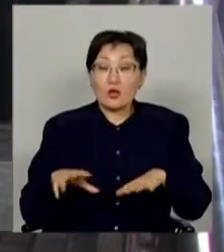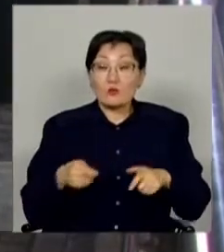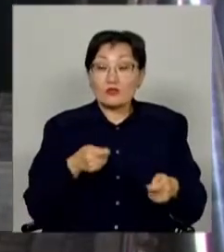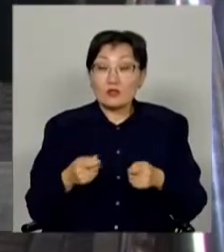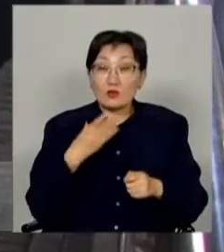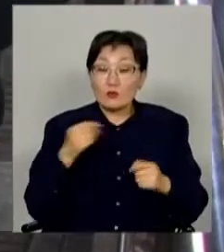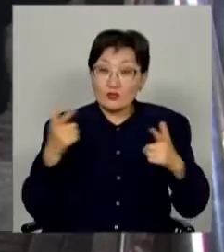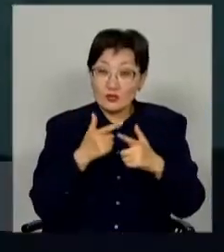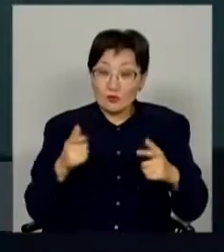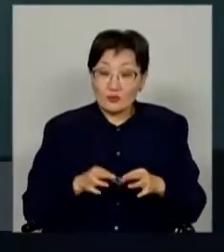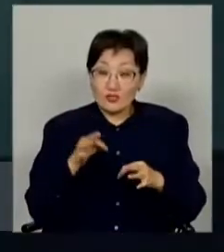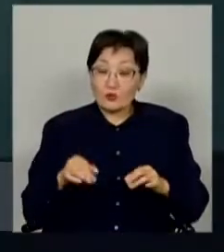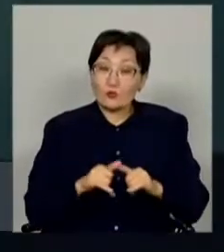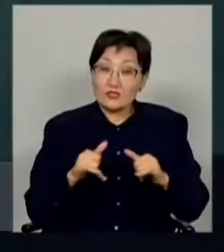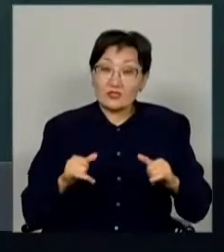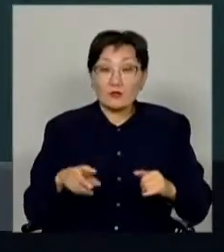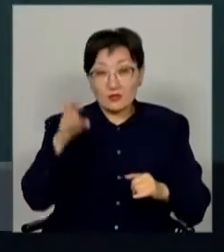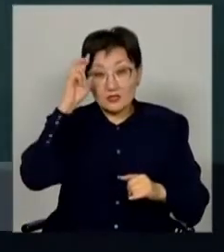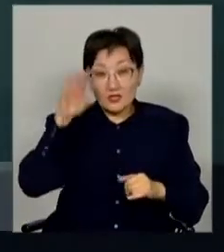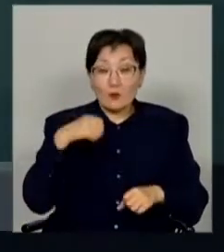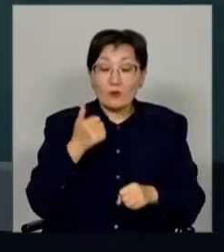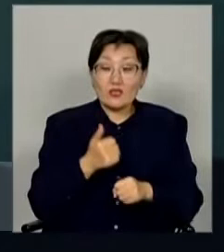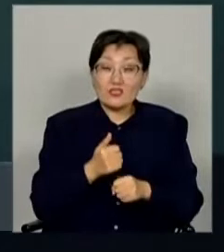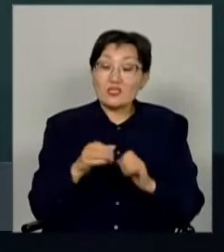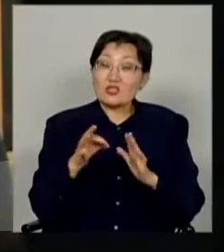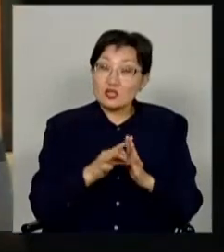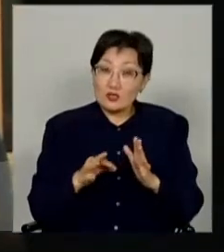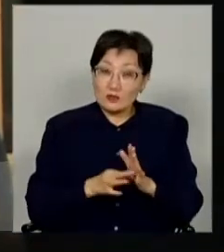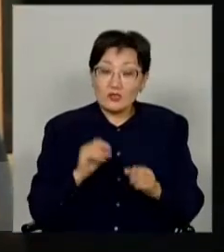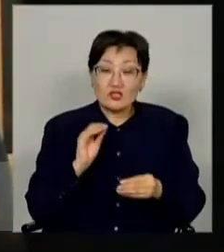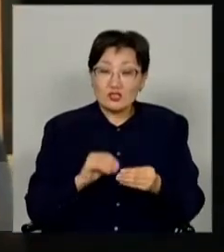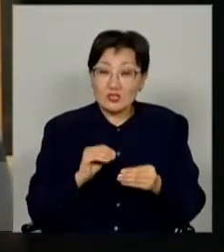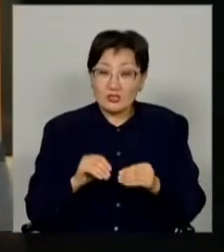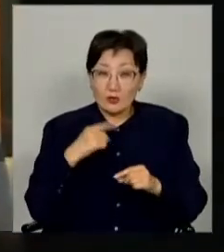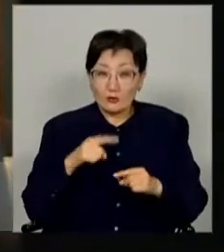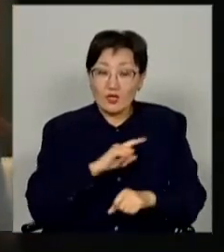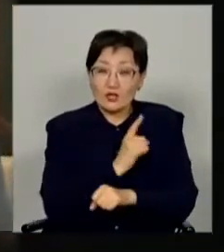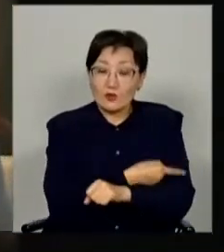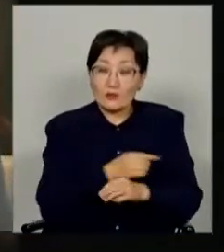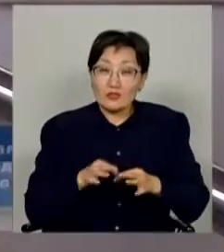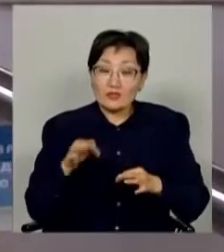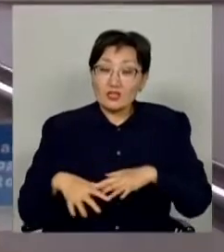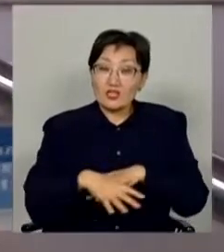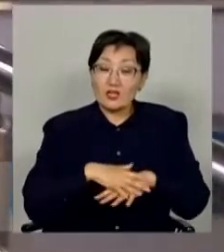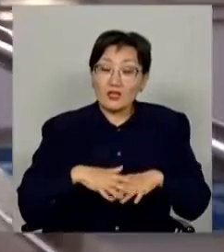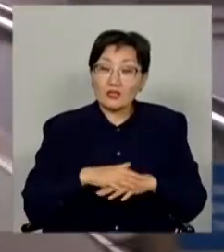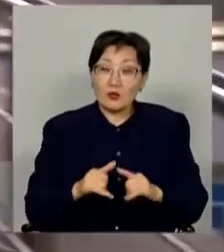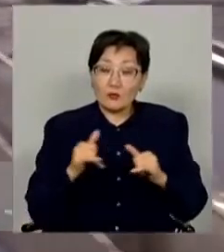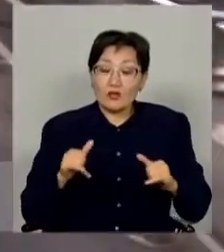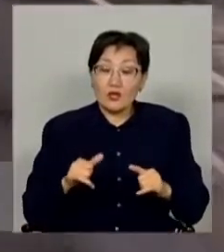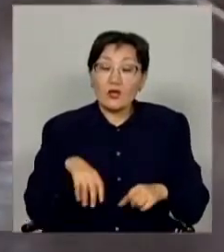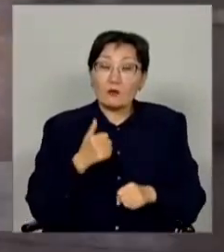өз жолдауында өңірлерді дамыту мемлекеттің басты ұстанымы екенін жиі айтады. Қуатты өңірлер ел дамуының драйвері ұлттық